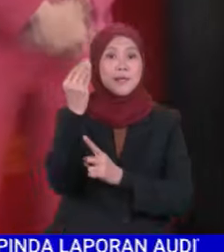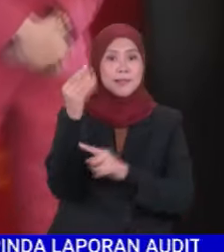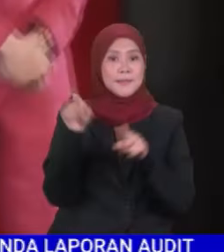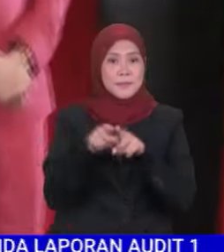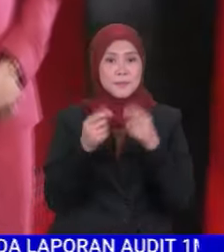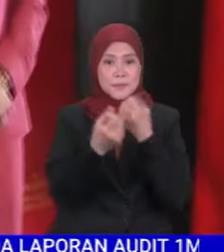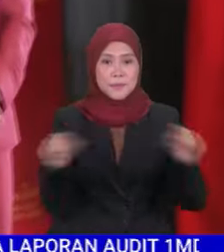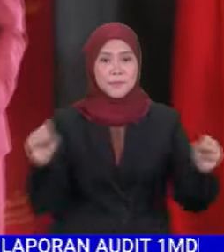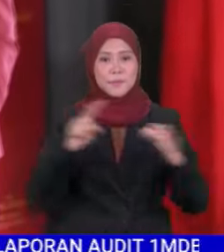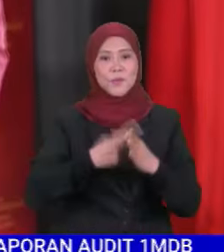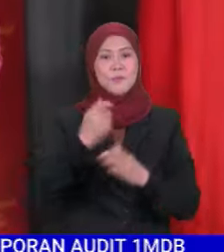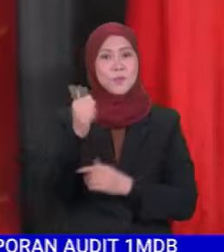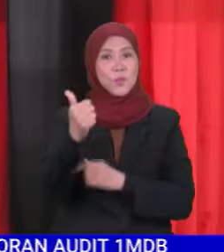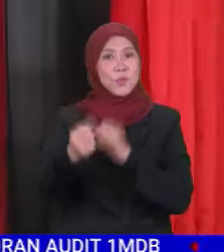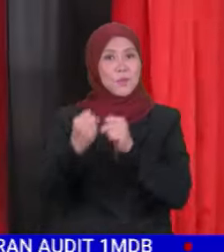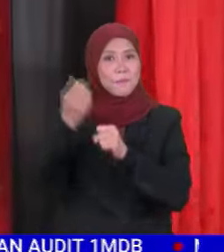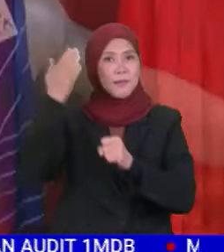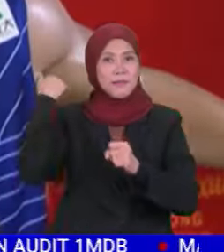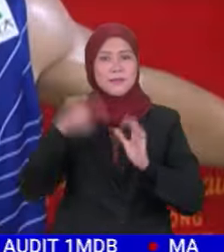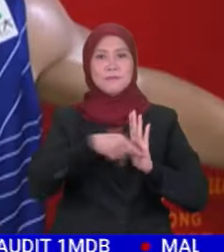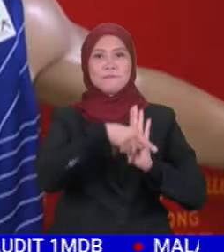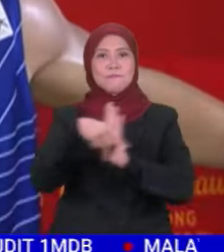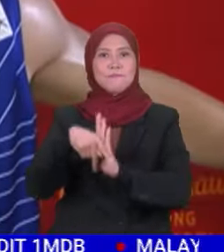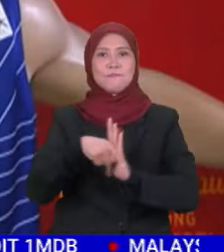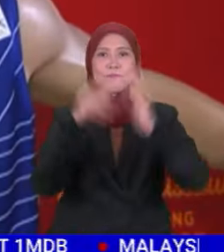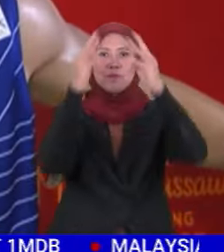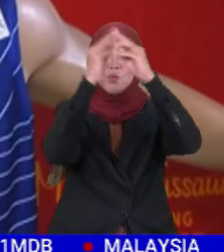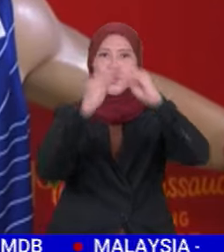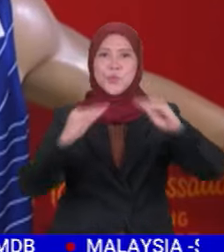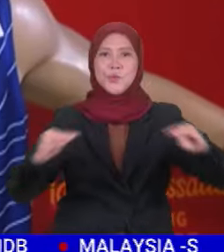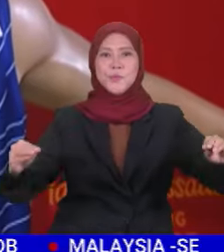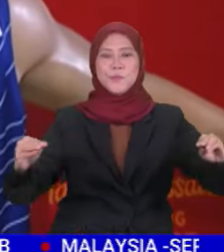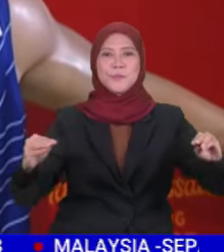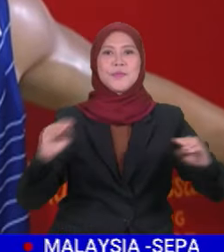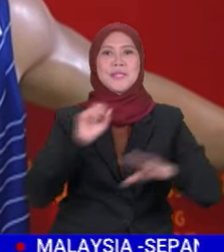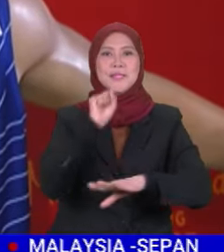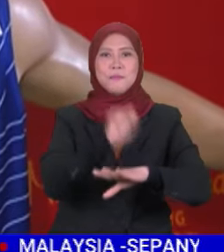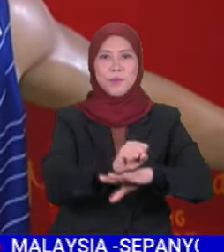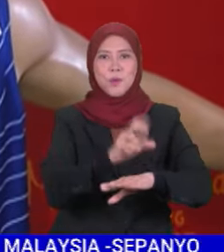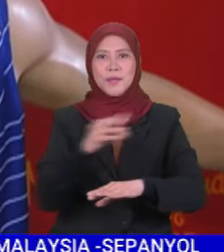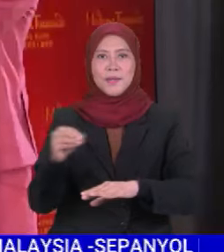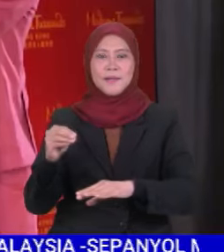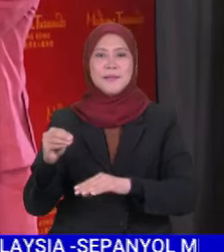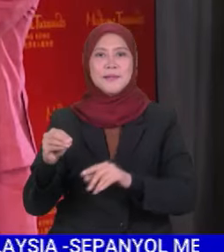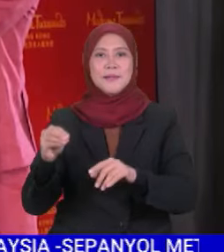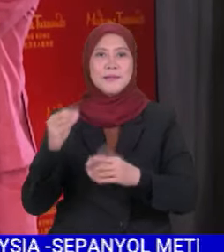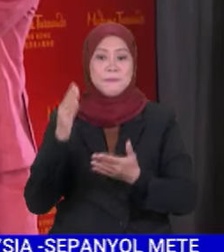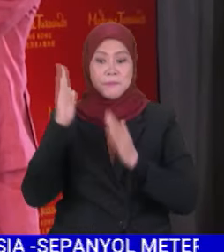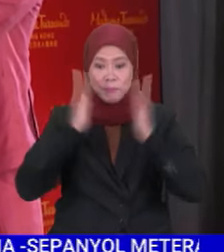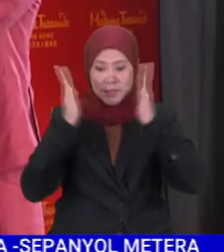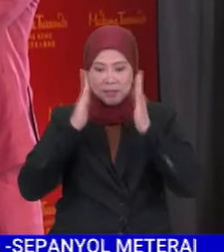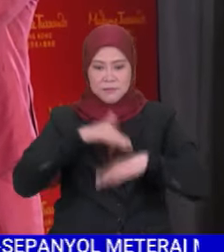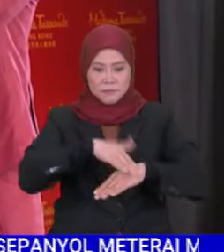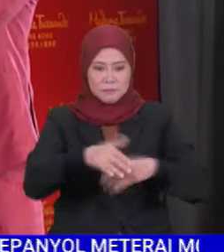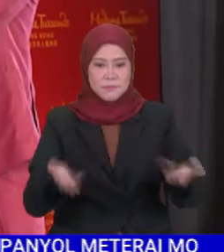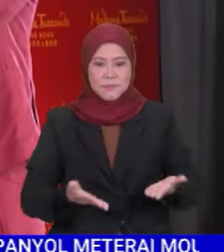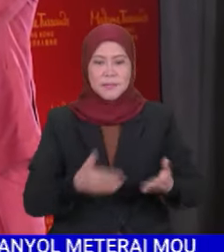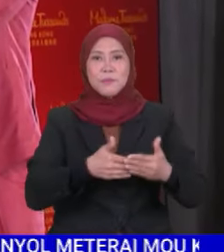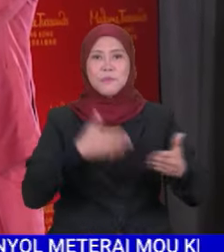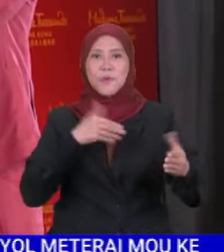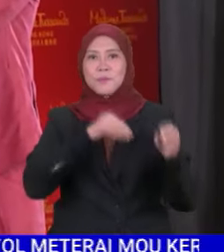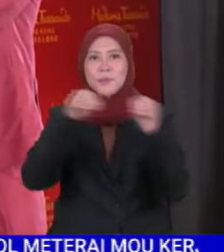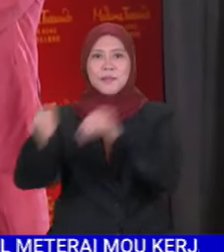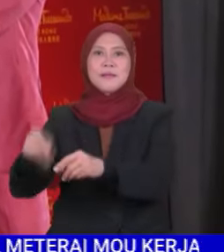pada Oktober tahun lepas dipamerkan di musim Singapura dan singgah di Malaysia hari ini sulit